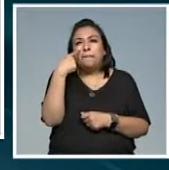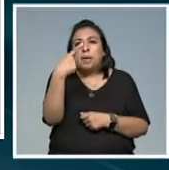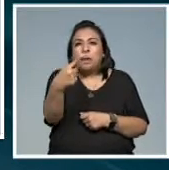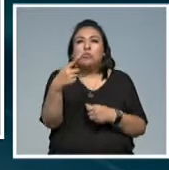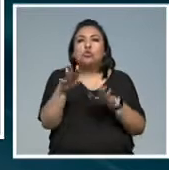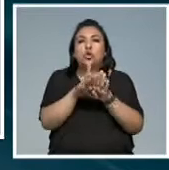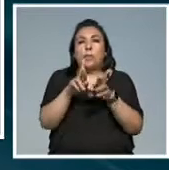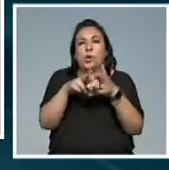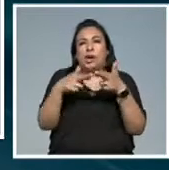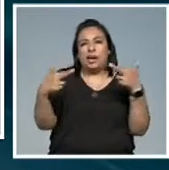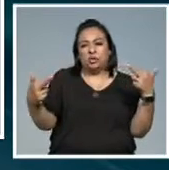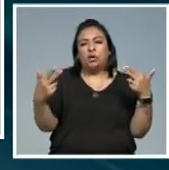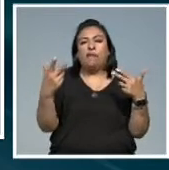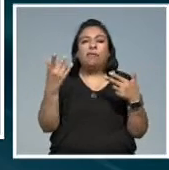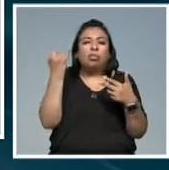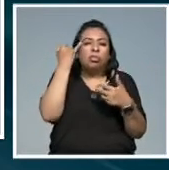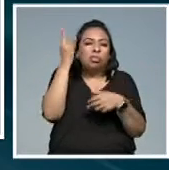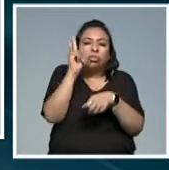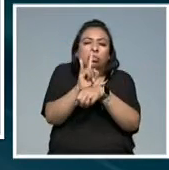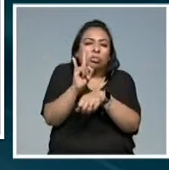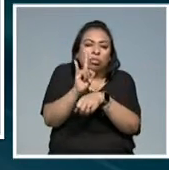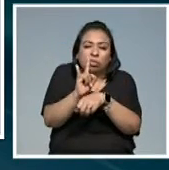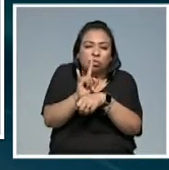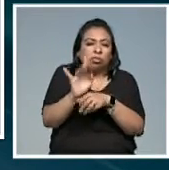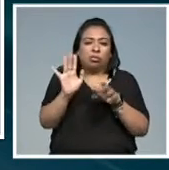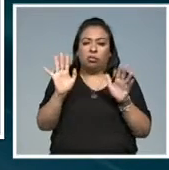tra fiction e non fiction, fra